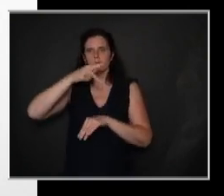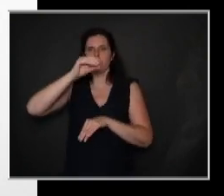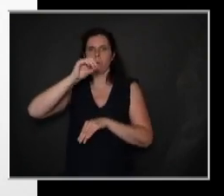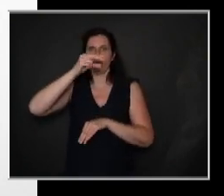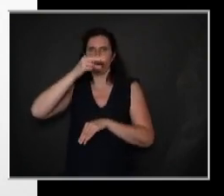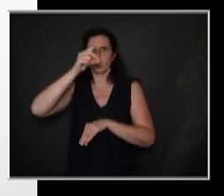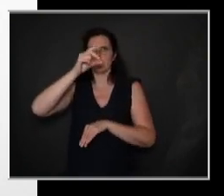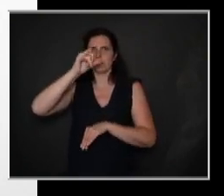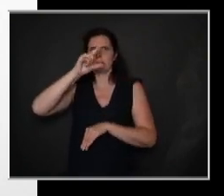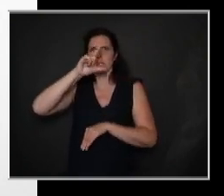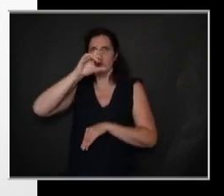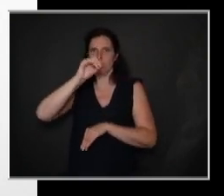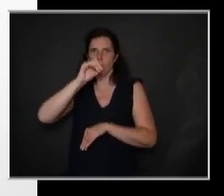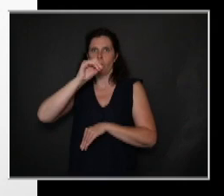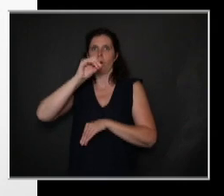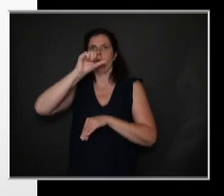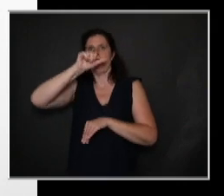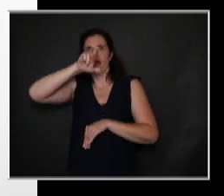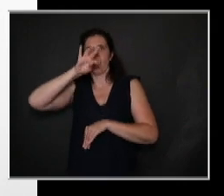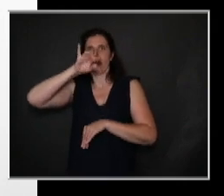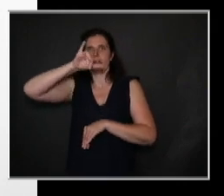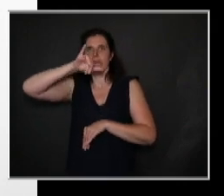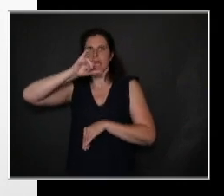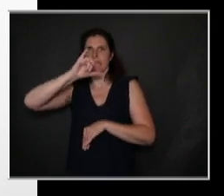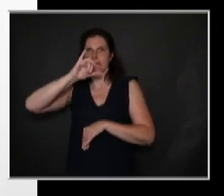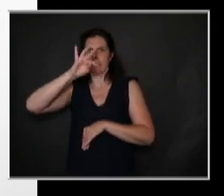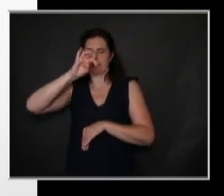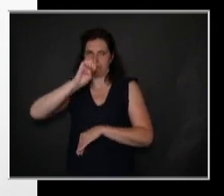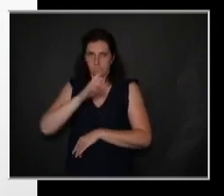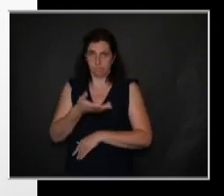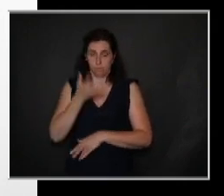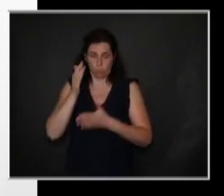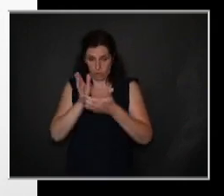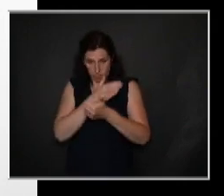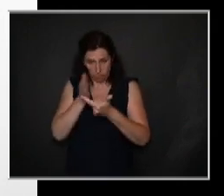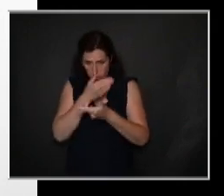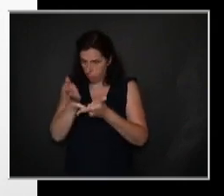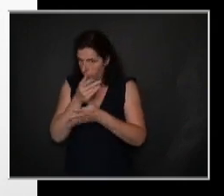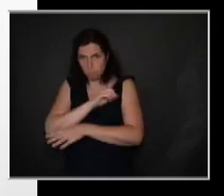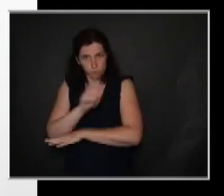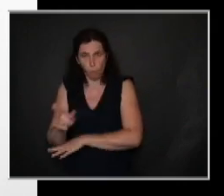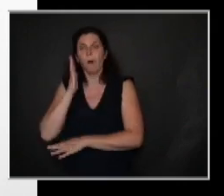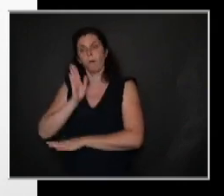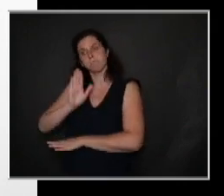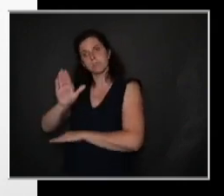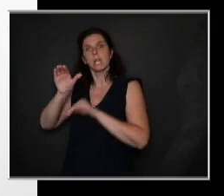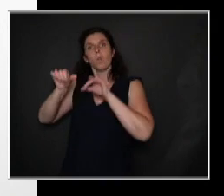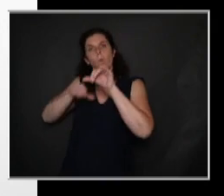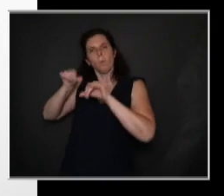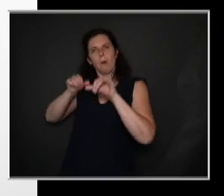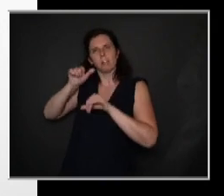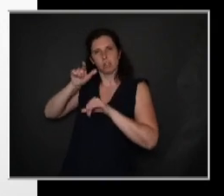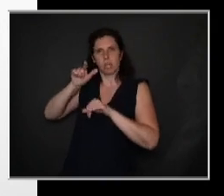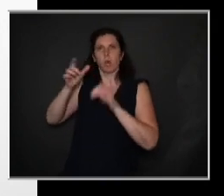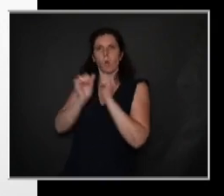on élimine tout ça et on garde dans l'idée que l'on est devant une lombalgie commune. Alors la lombalgie commune, c'est pour